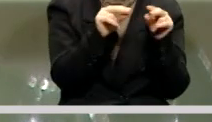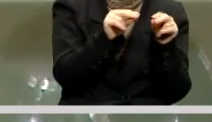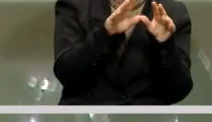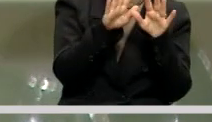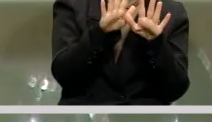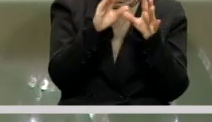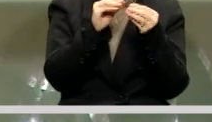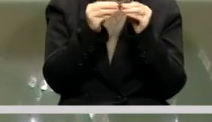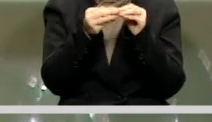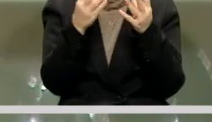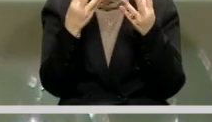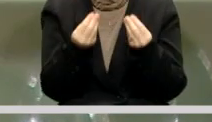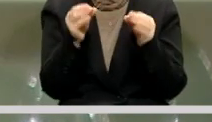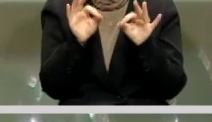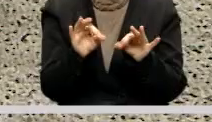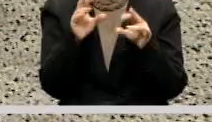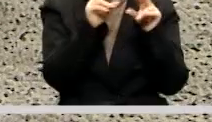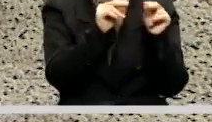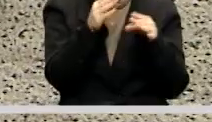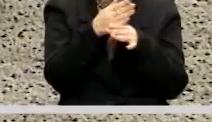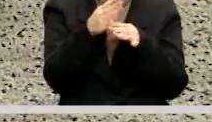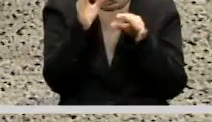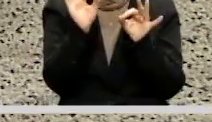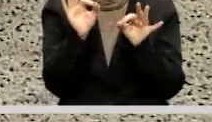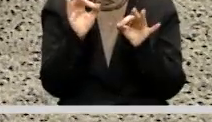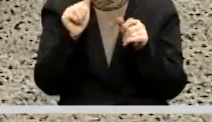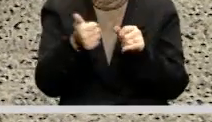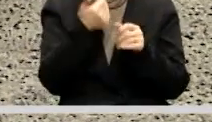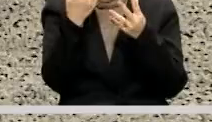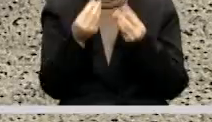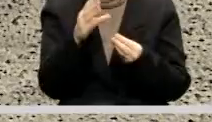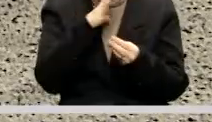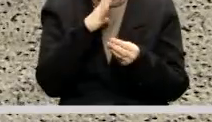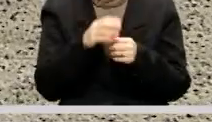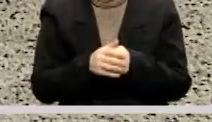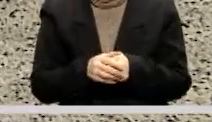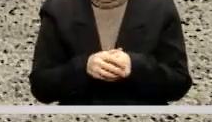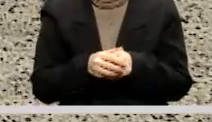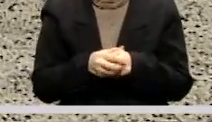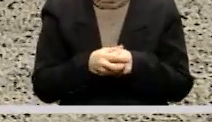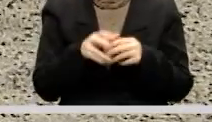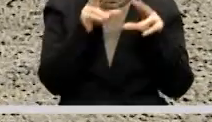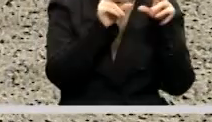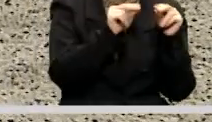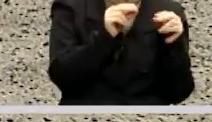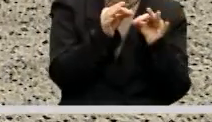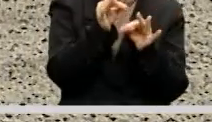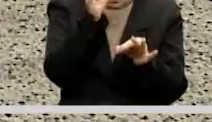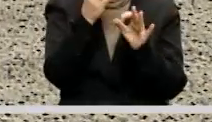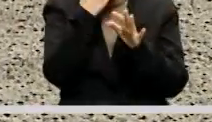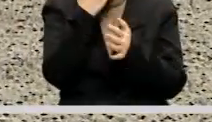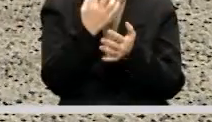edemiyoruz. Uyku neden bu kadar kıymetli? Uyku, insan ömrünün üçte birini ihtiva eden,